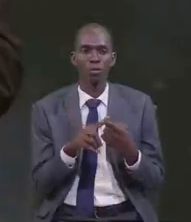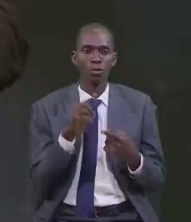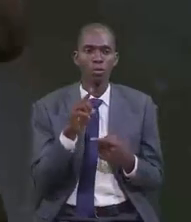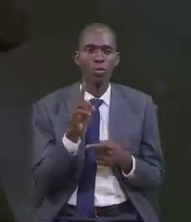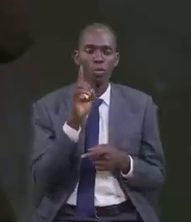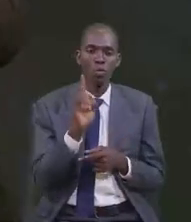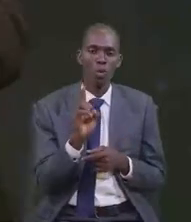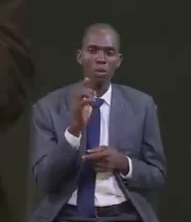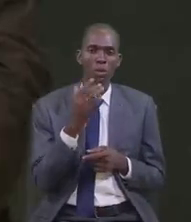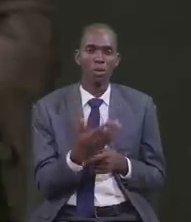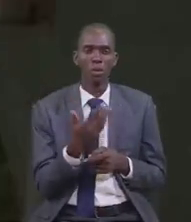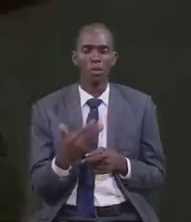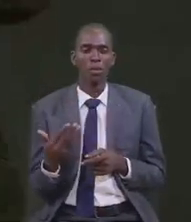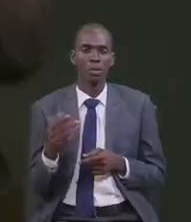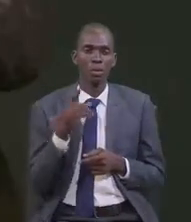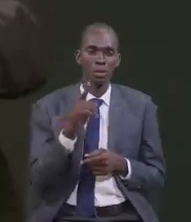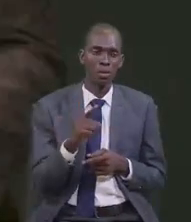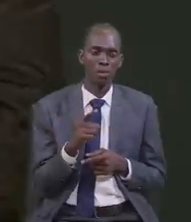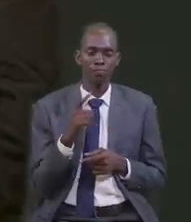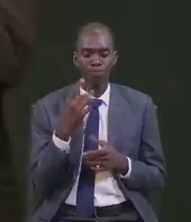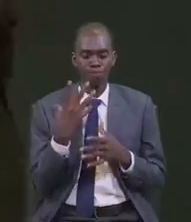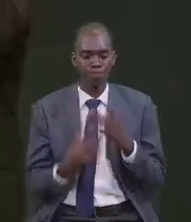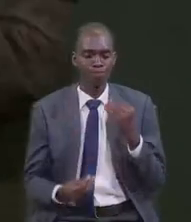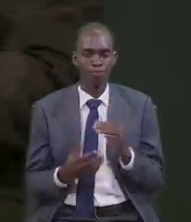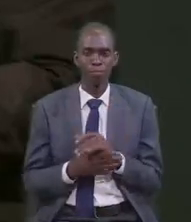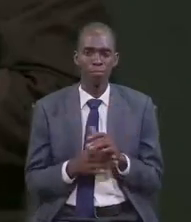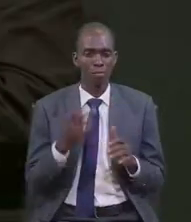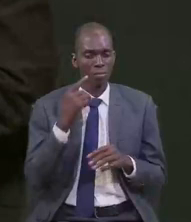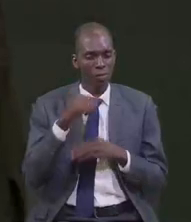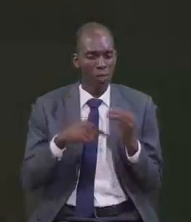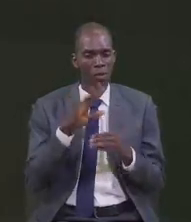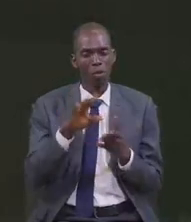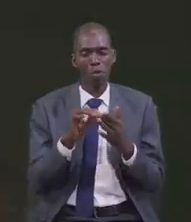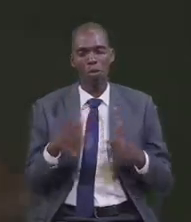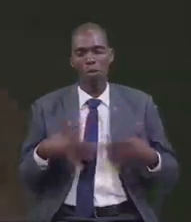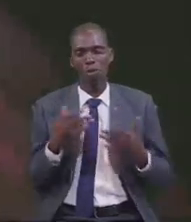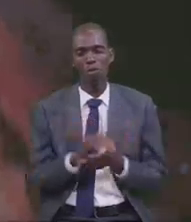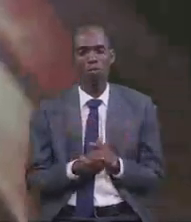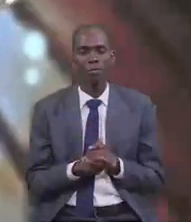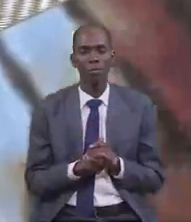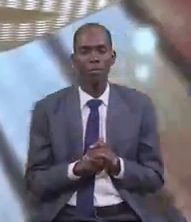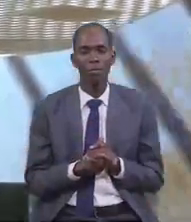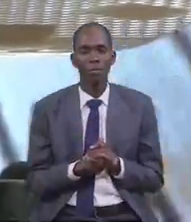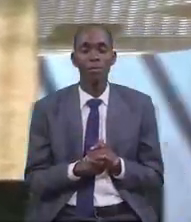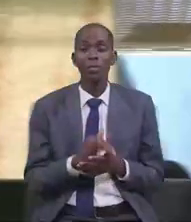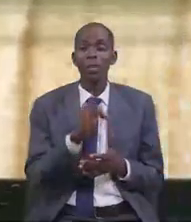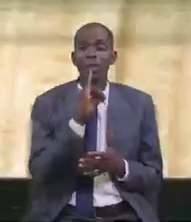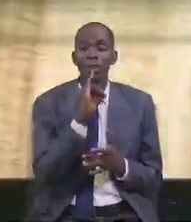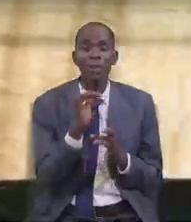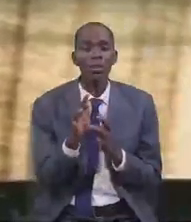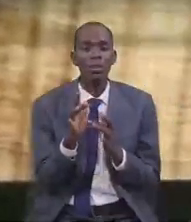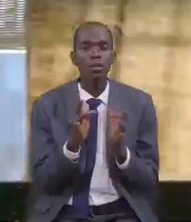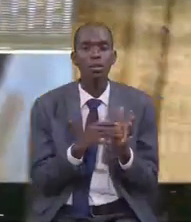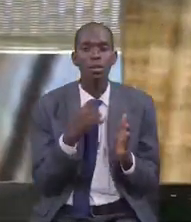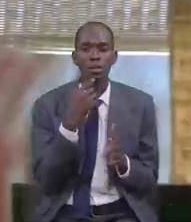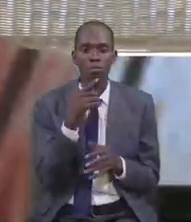manque une chose. Pensez à votre vie. » Jésus vous dit-il que